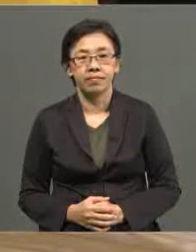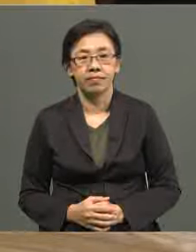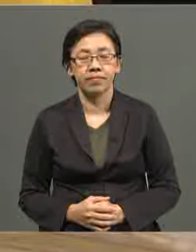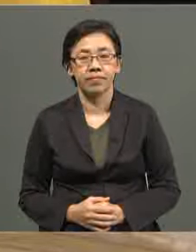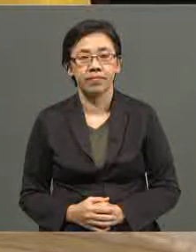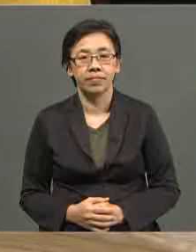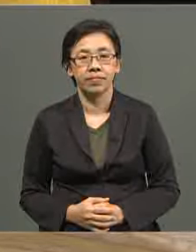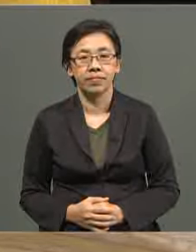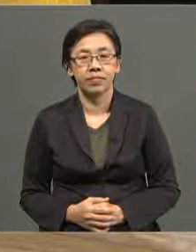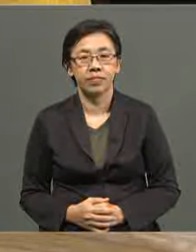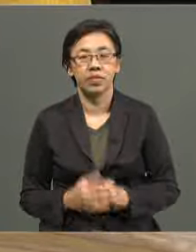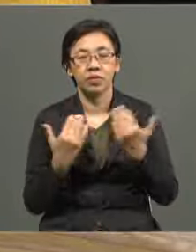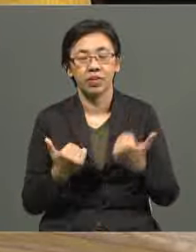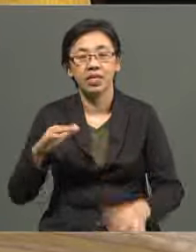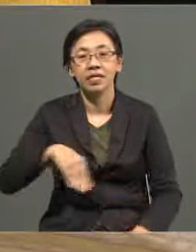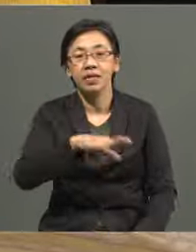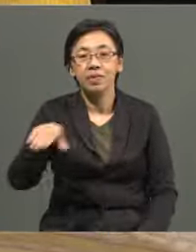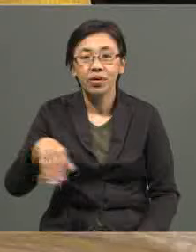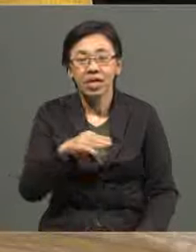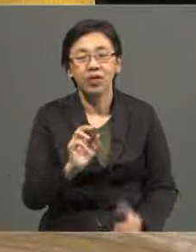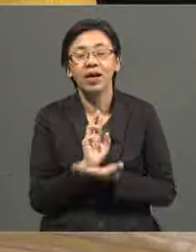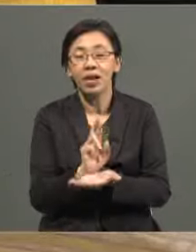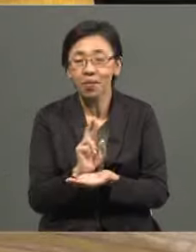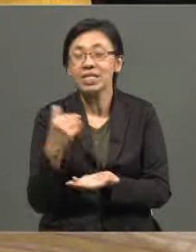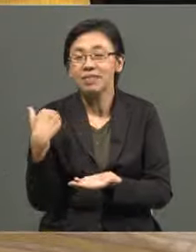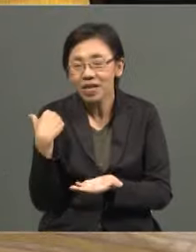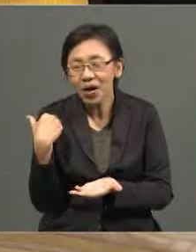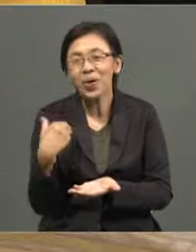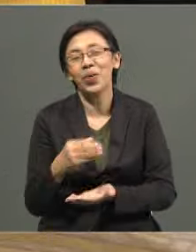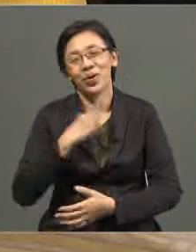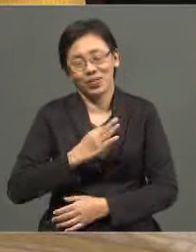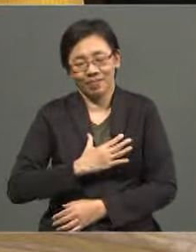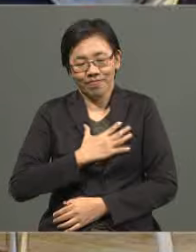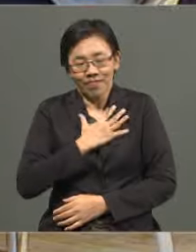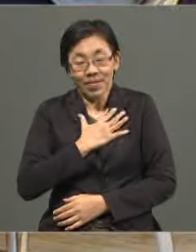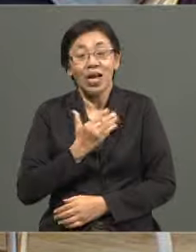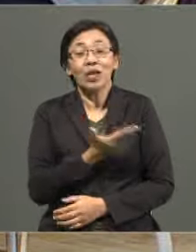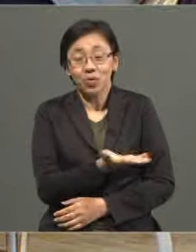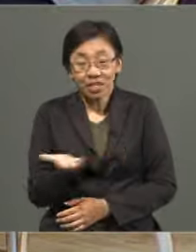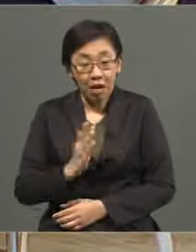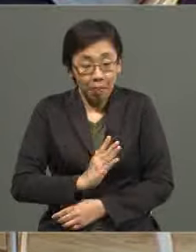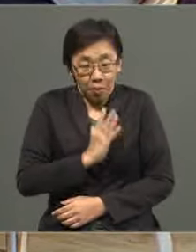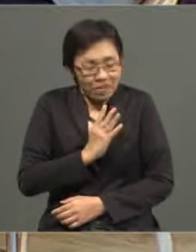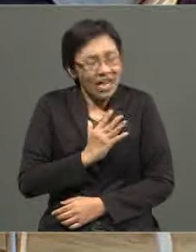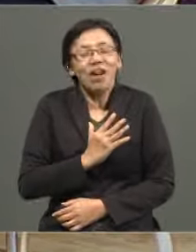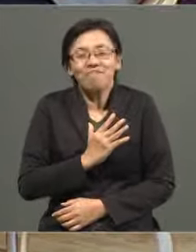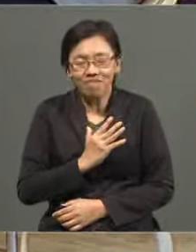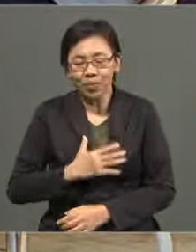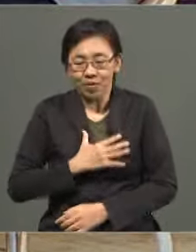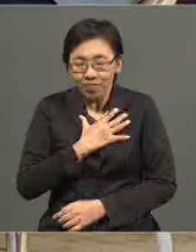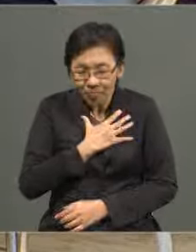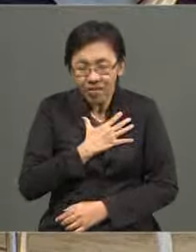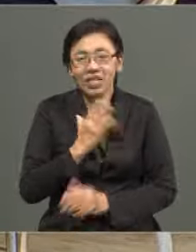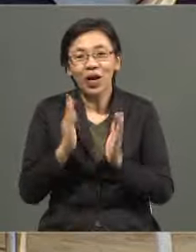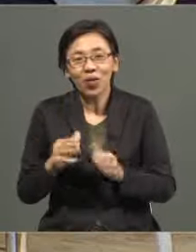ในวันนี้เองที่ทุกท่านได้รางวัลนะคะก็ถือว่าเป็นความภูมิใจไม่ใช่แค่กับตัวท่านเองแต่มั่นใจว่าเป็นความภูมิใจสำหรับคน